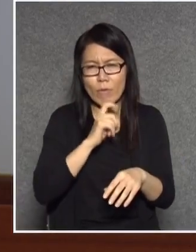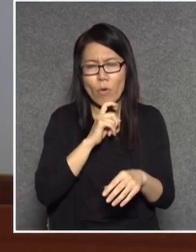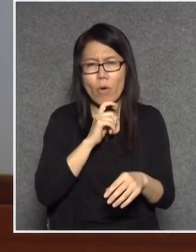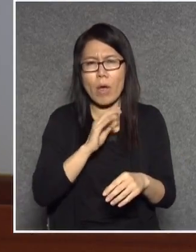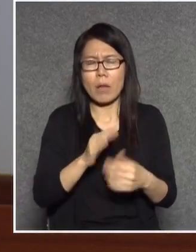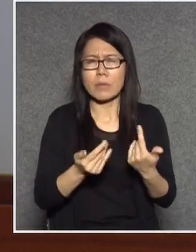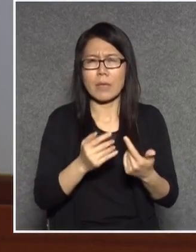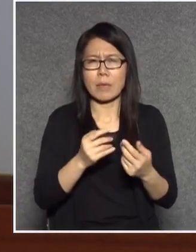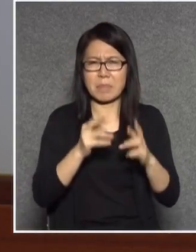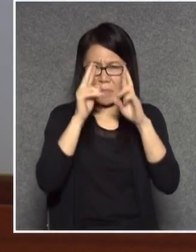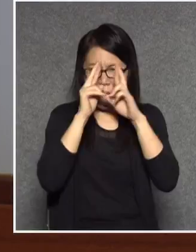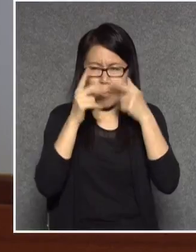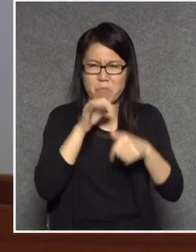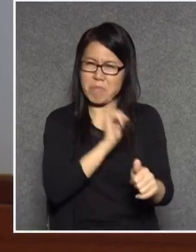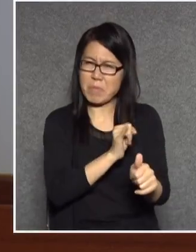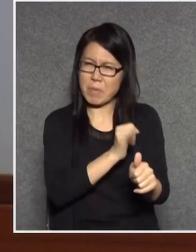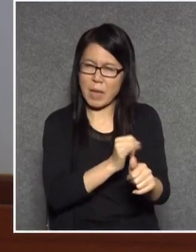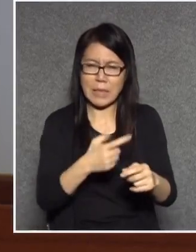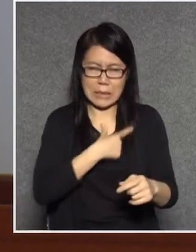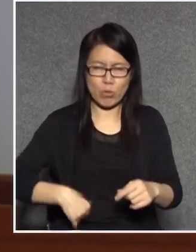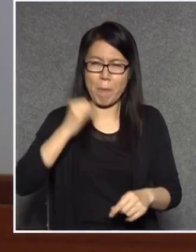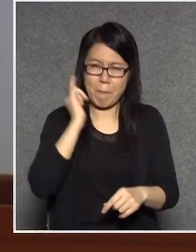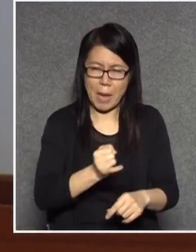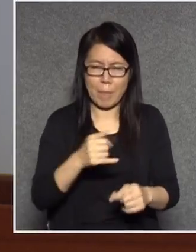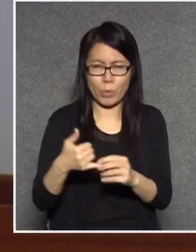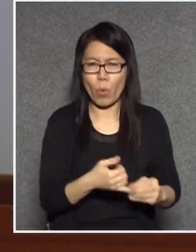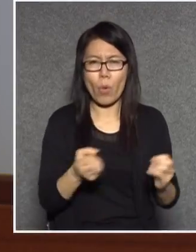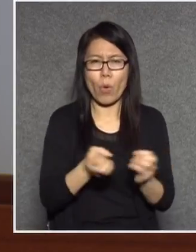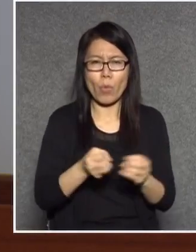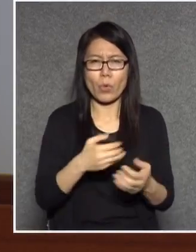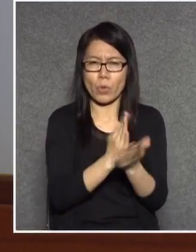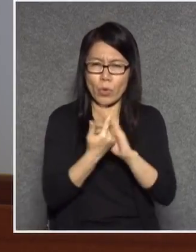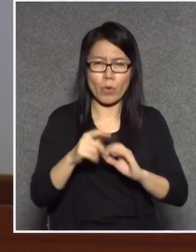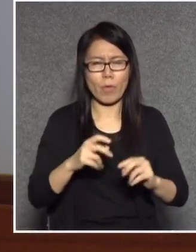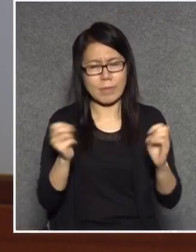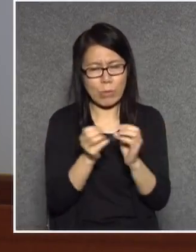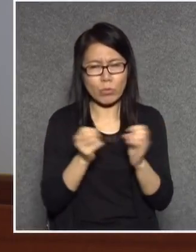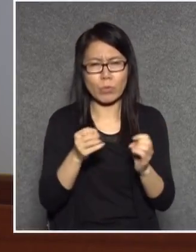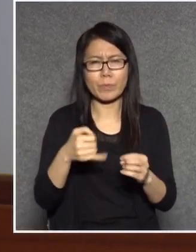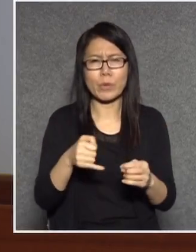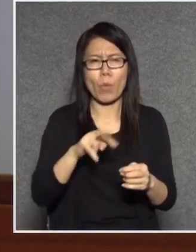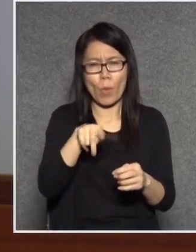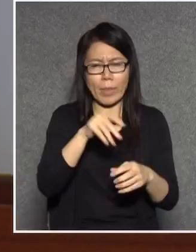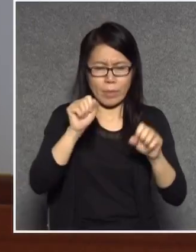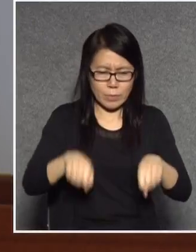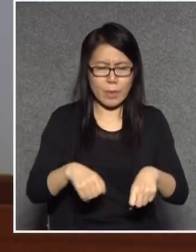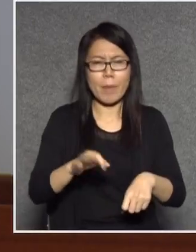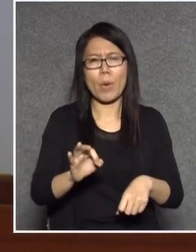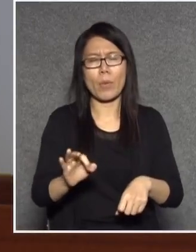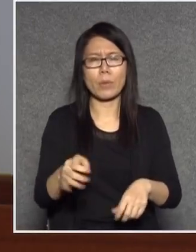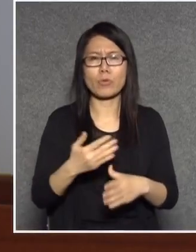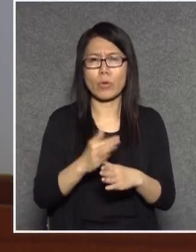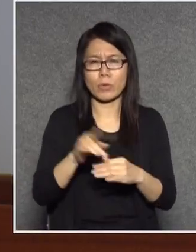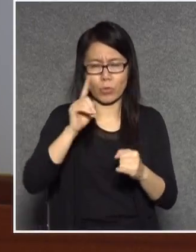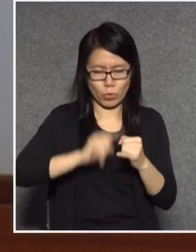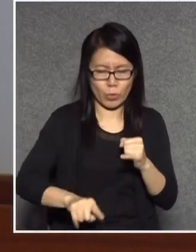盲目咁樣批評議員係拉布，令到各方冇辦法透過理性嘅溝通咧，係去尋求共識，所以就造成